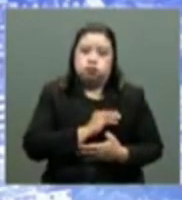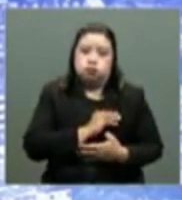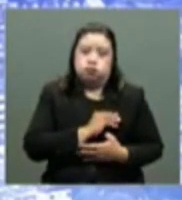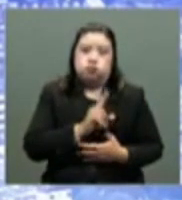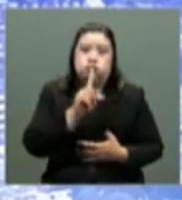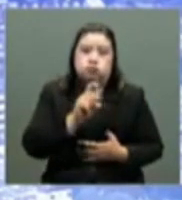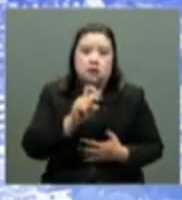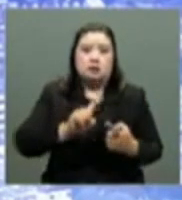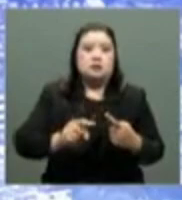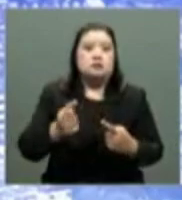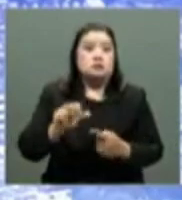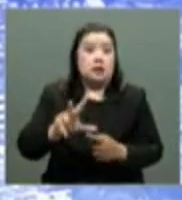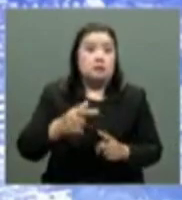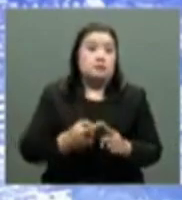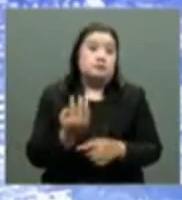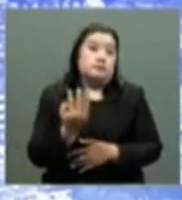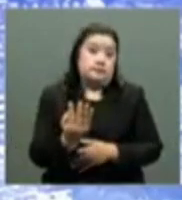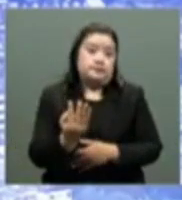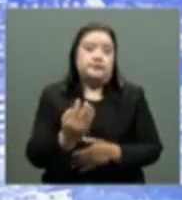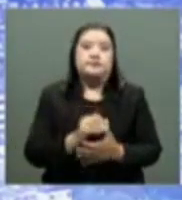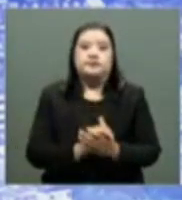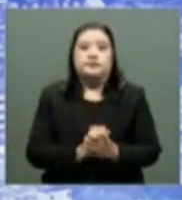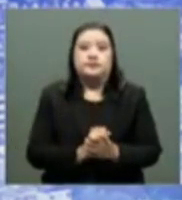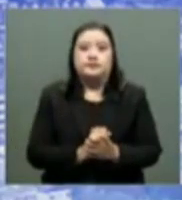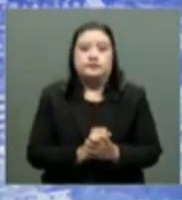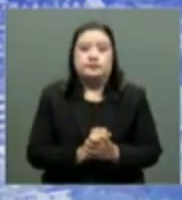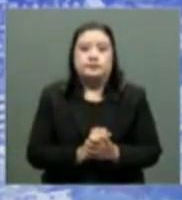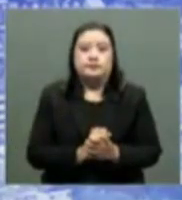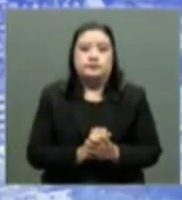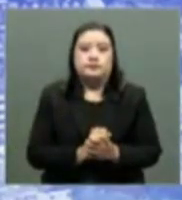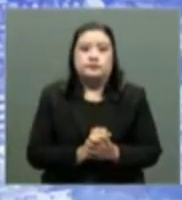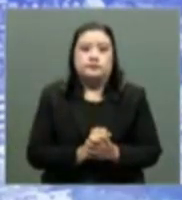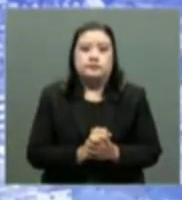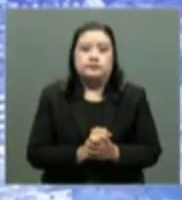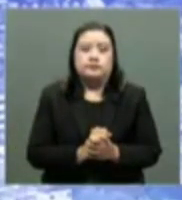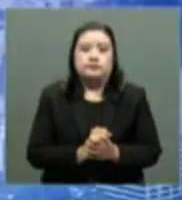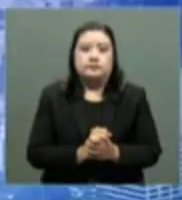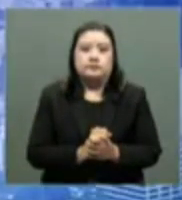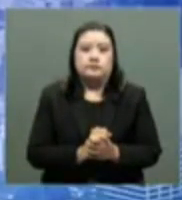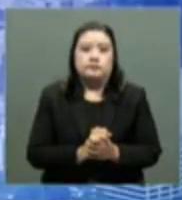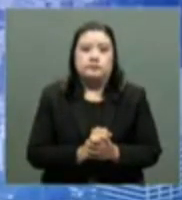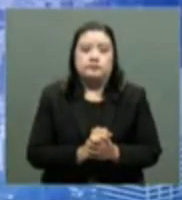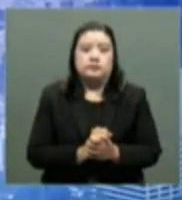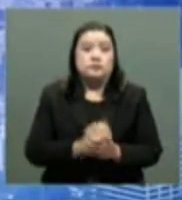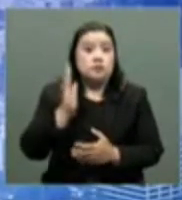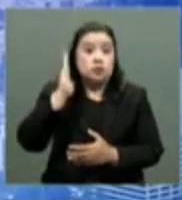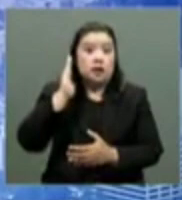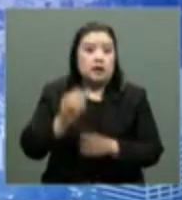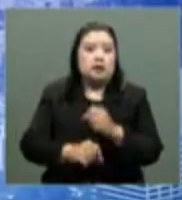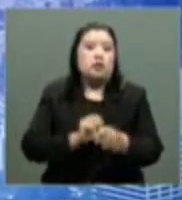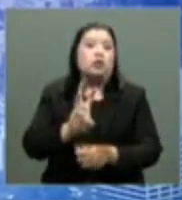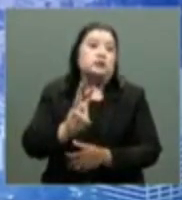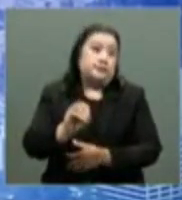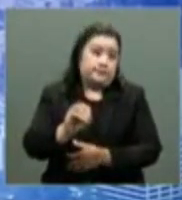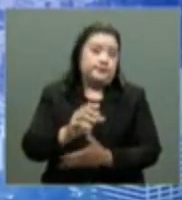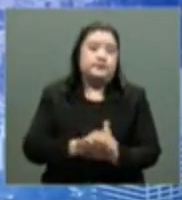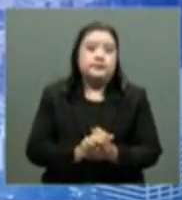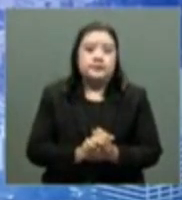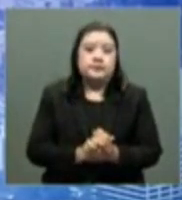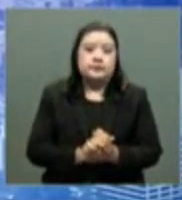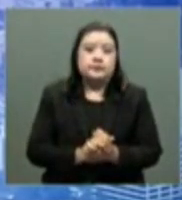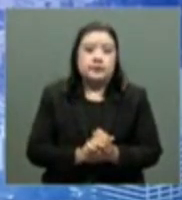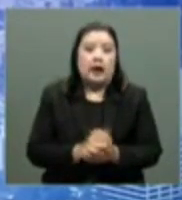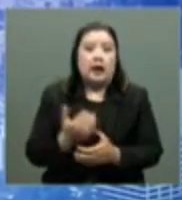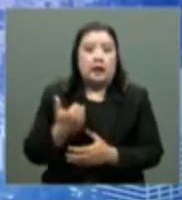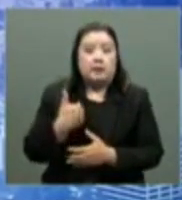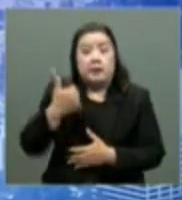ในวันที่13เมษายนครับรายที่43เป็นผู้ป่วยชาวไทยอายุ60ปี มีประวัติเดินทางไป